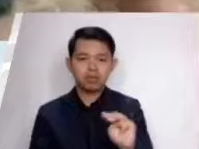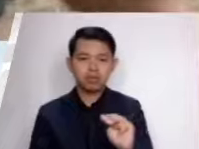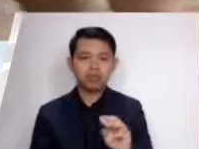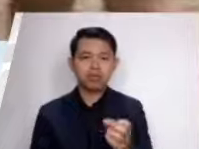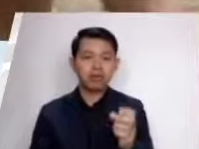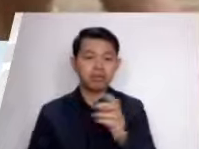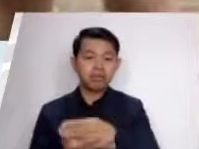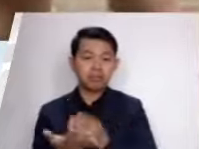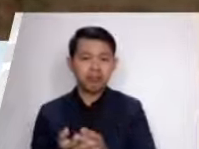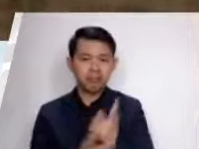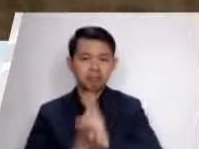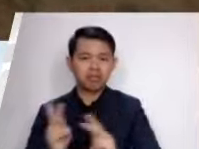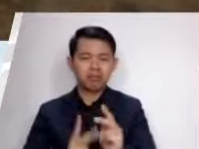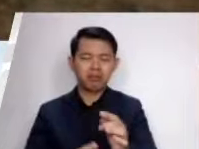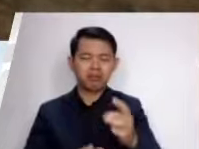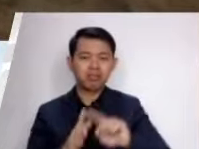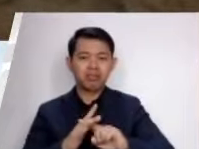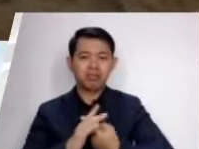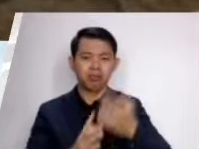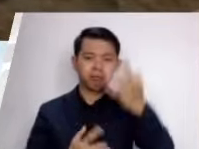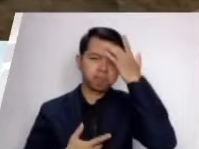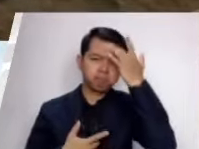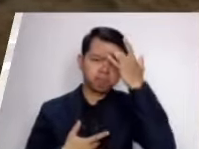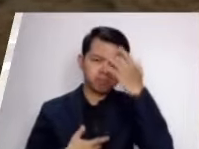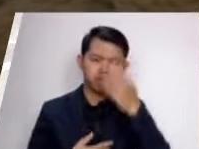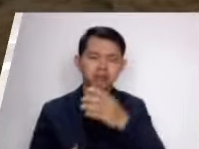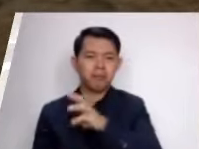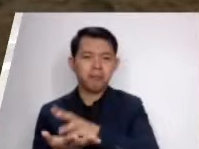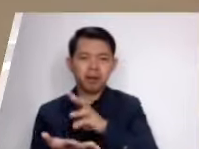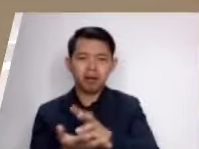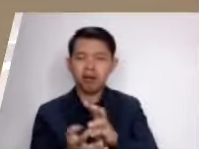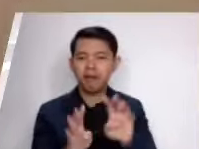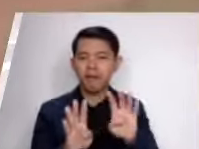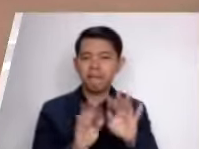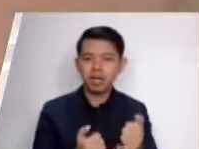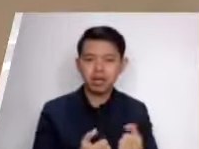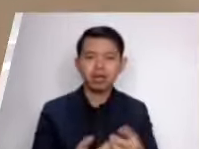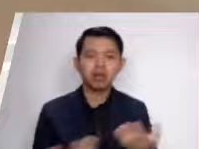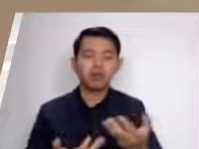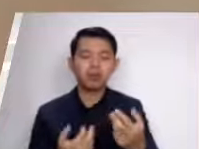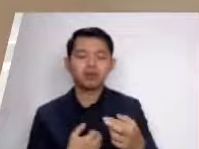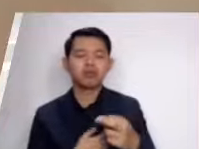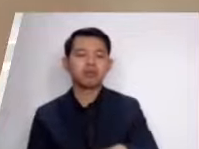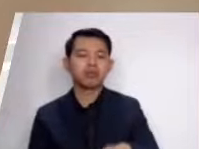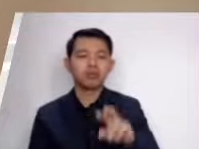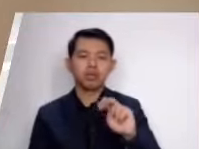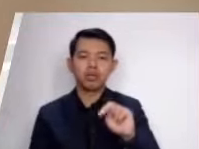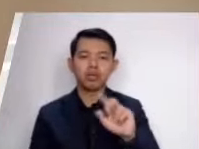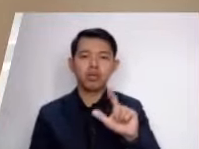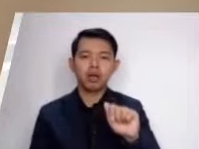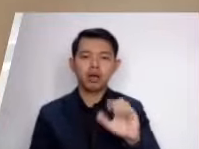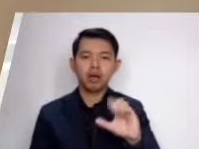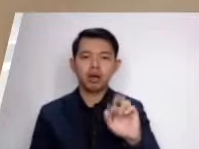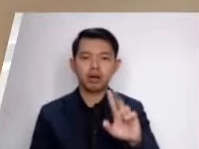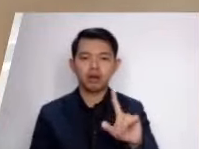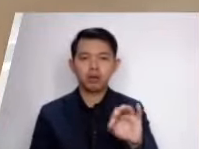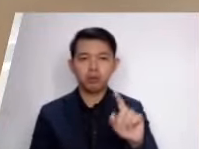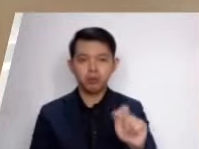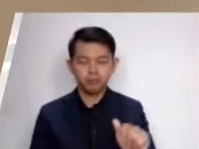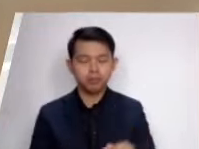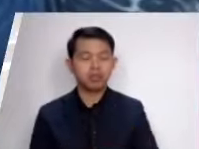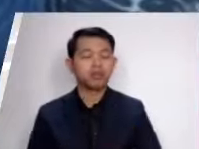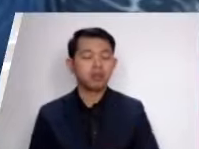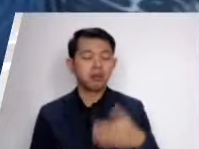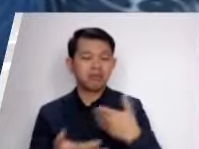taga Sitio Gintubdan, Barangay Araal sa La Carlota, Negros Occidental. Nasa 8-kilometer danger zone ng Bulkan ng